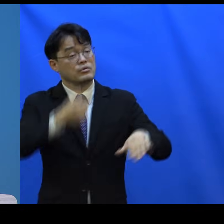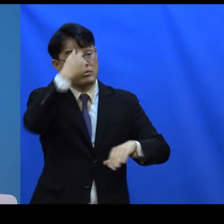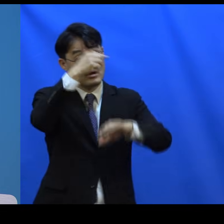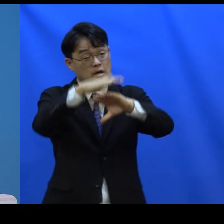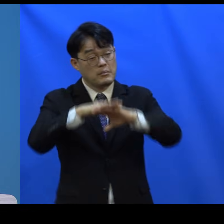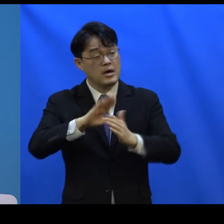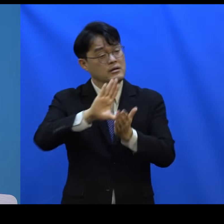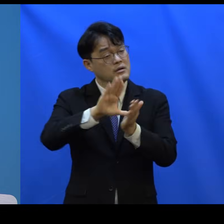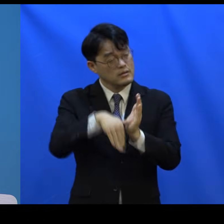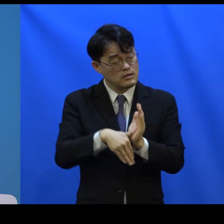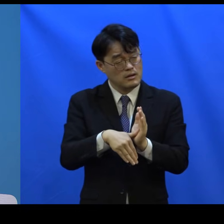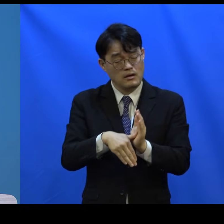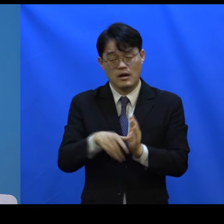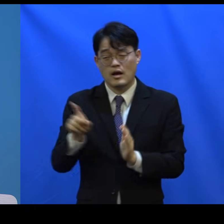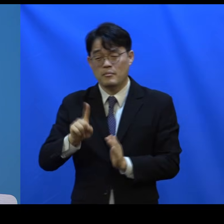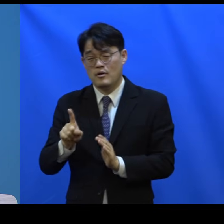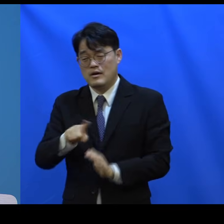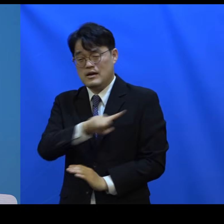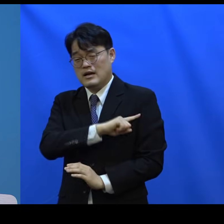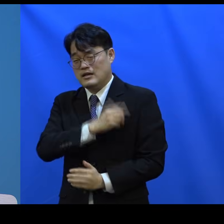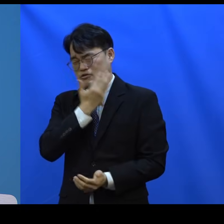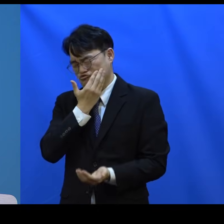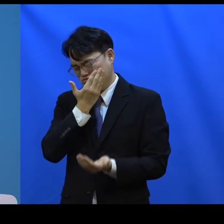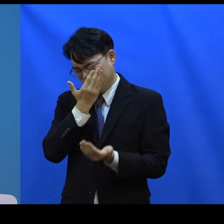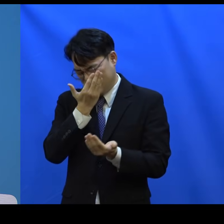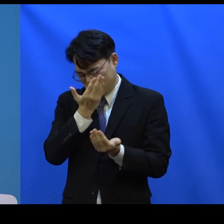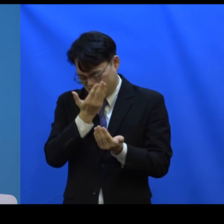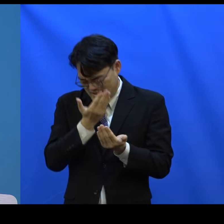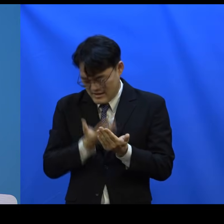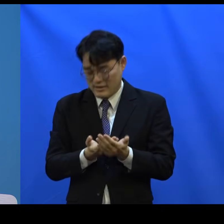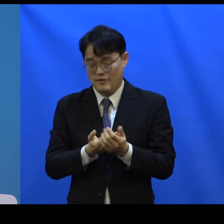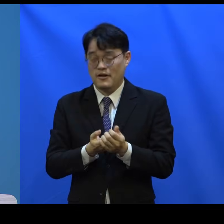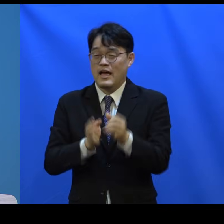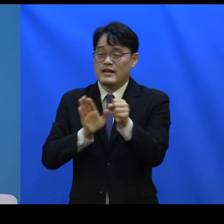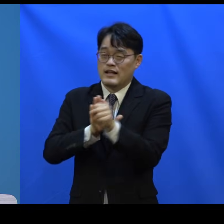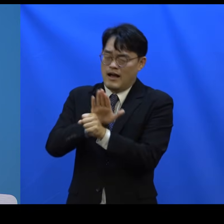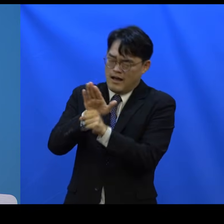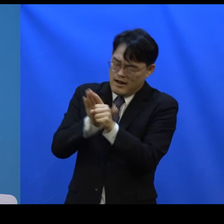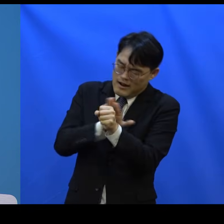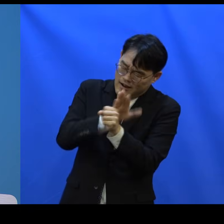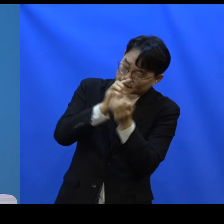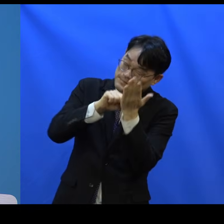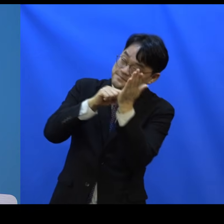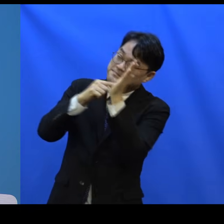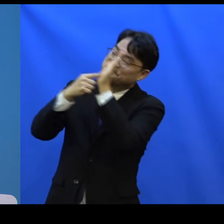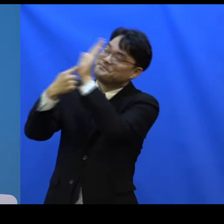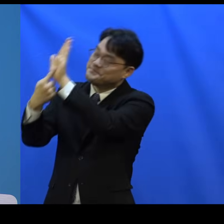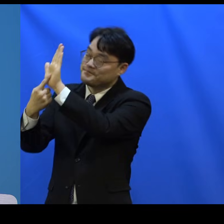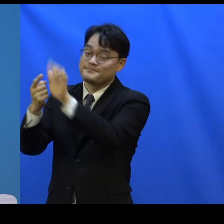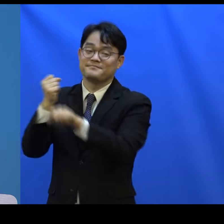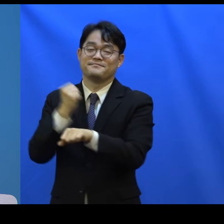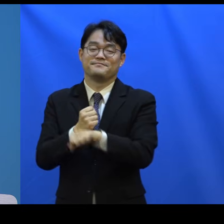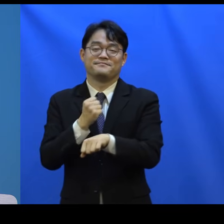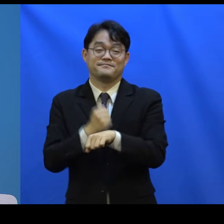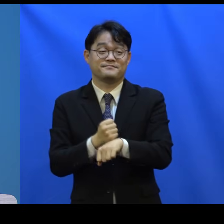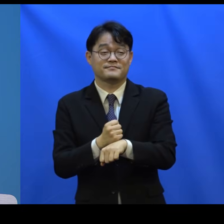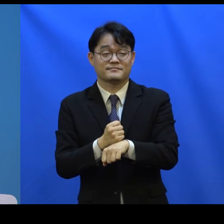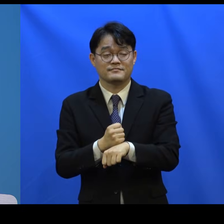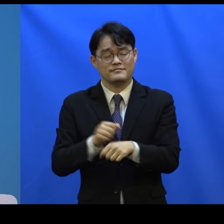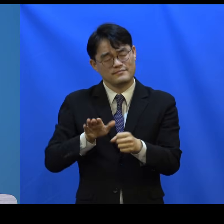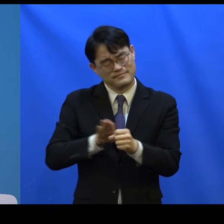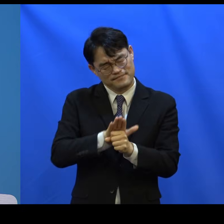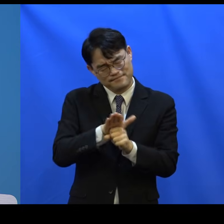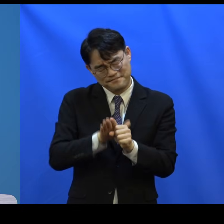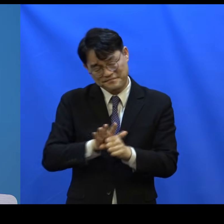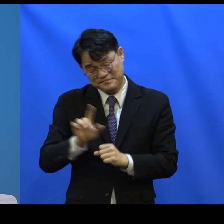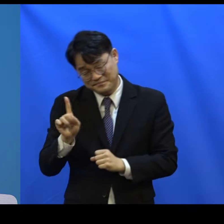삶은 결국은 예배로 나타난다. 예배의 자리에서 모든 게 드러난다. 우리가 무엇을 가장 사랑하는가를 예배를